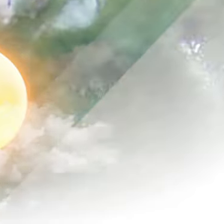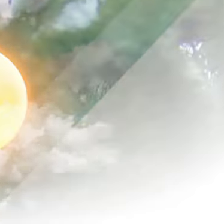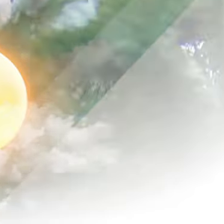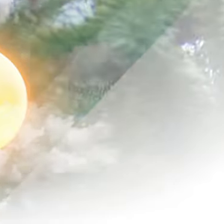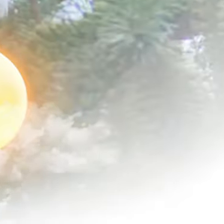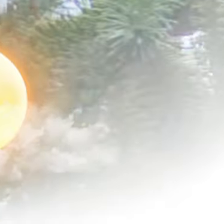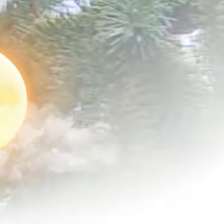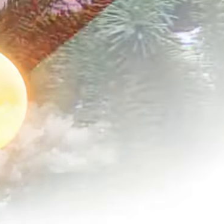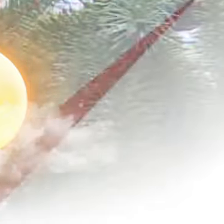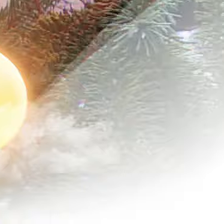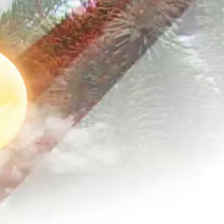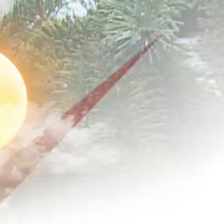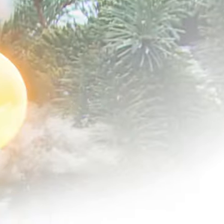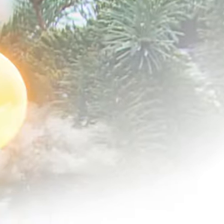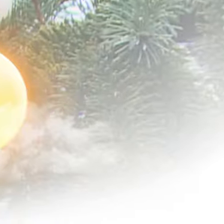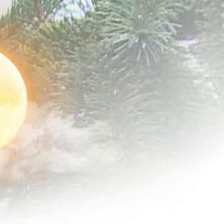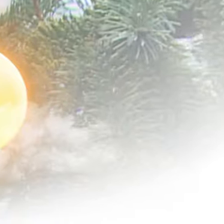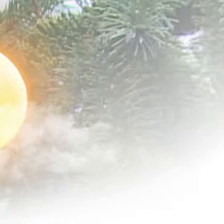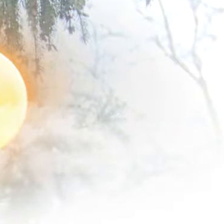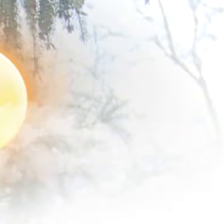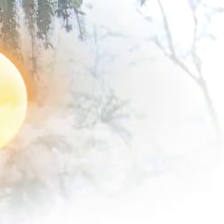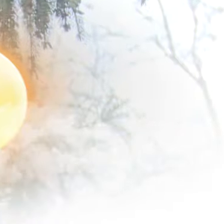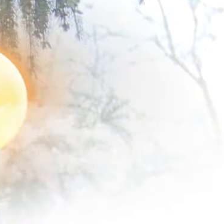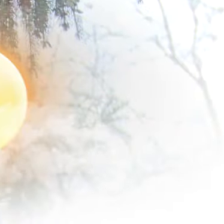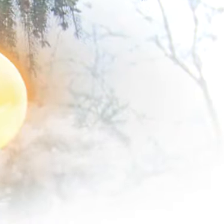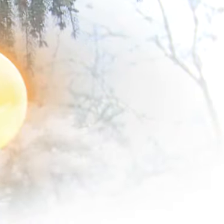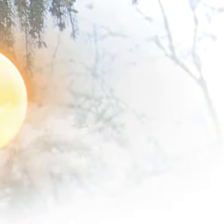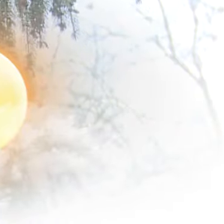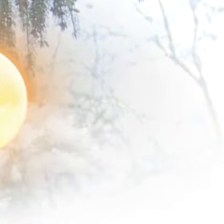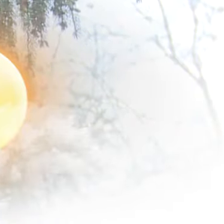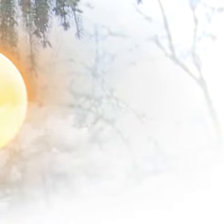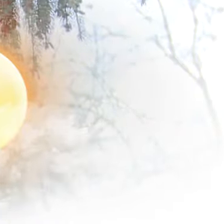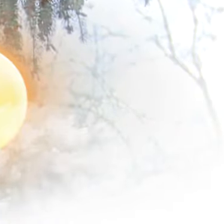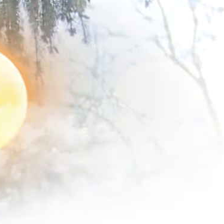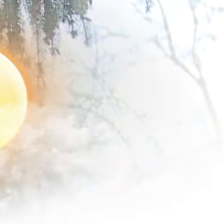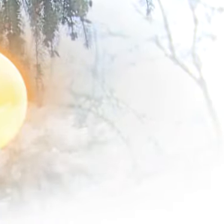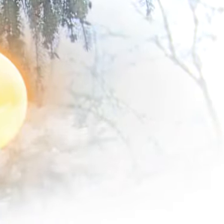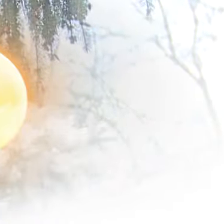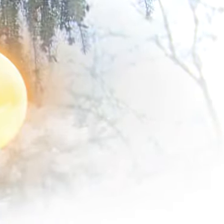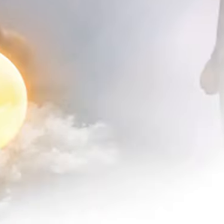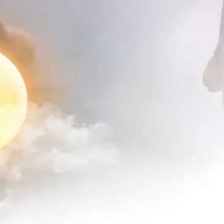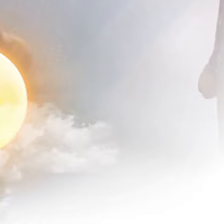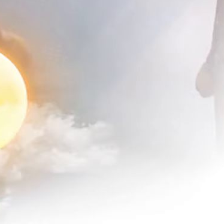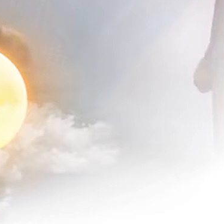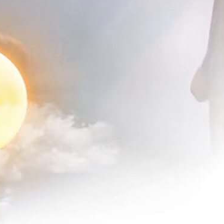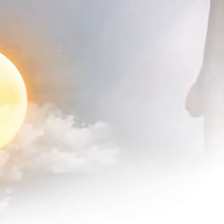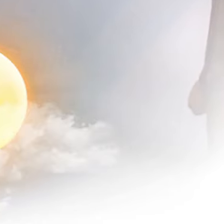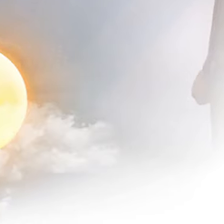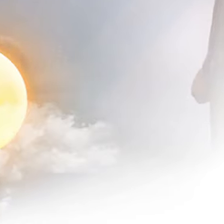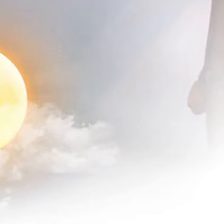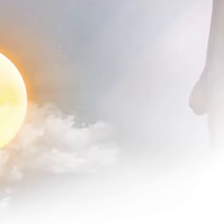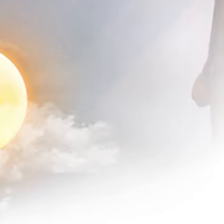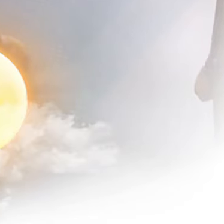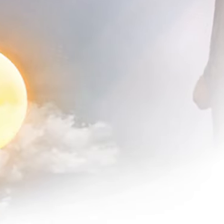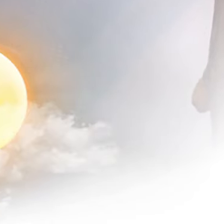ападкаў. Вецер паўночна-заходні 2-4 метры за секунду. У Шчучыне, Лідзе і